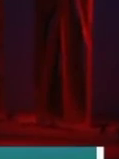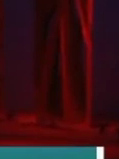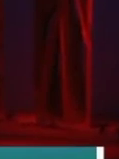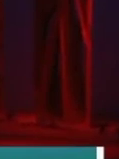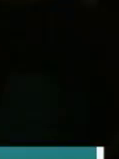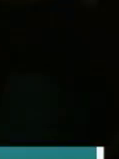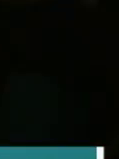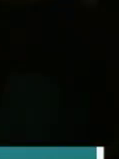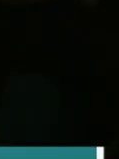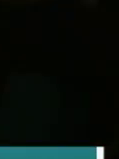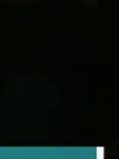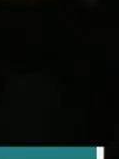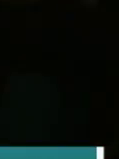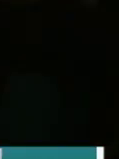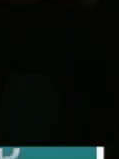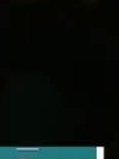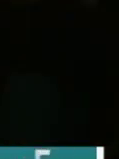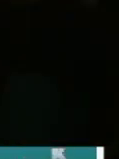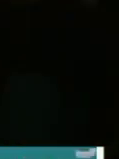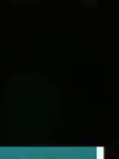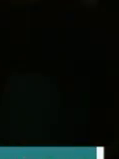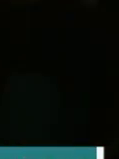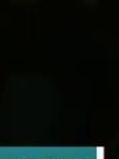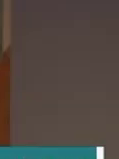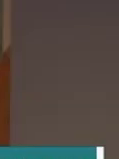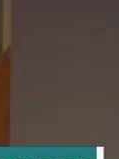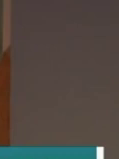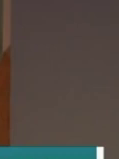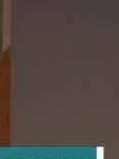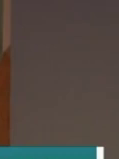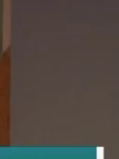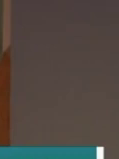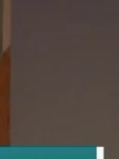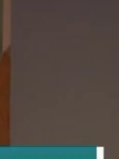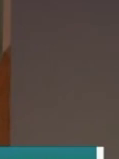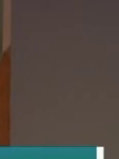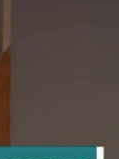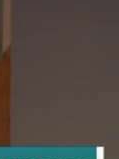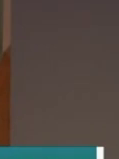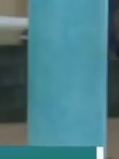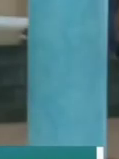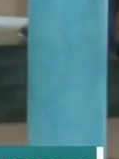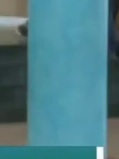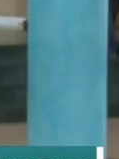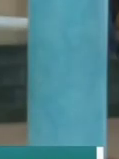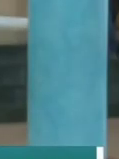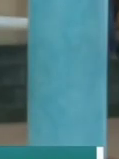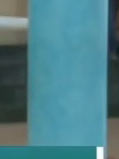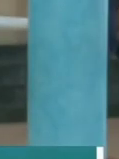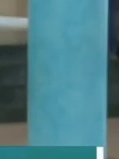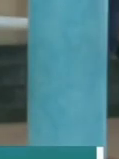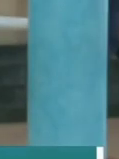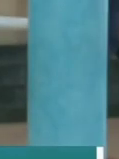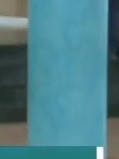әртістік шеберлігімен, талғамы мен таңданысы ерек көрерменге Қозы мен Баянның кейпін шынайы жеткізе алғандығын айтады. Қазір енді айтып отырмыз